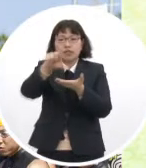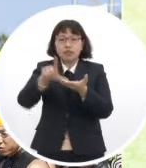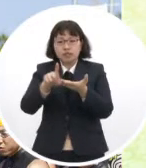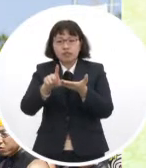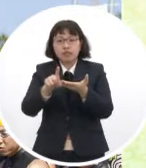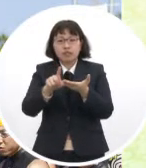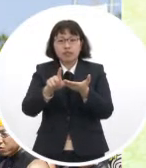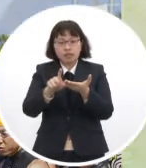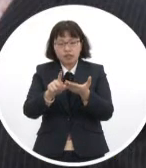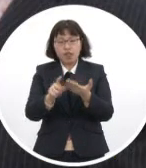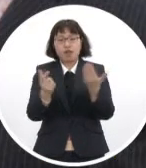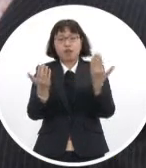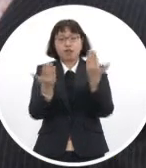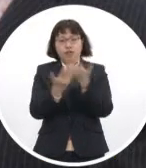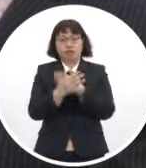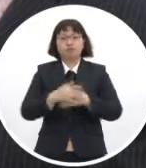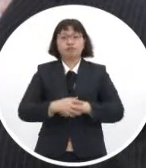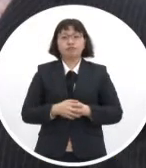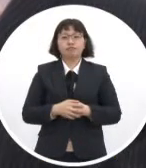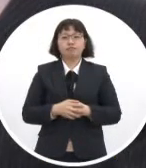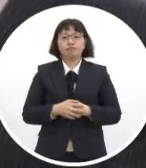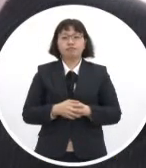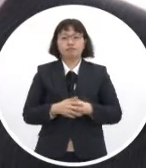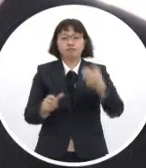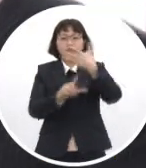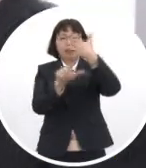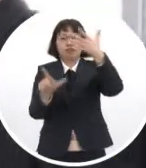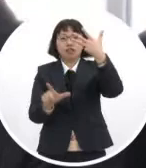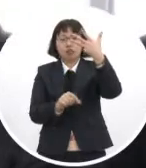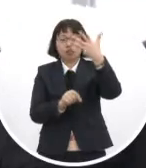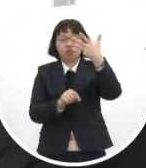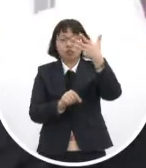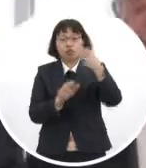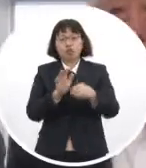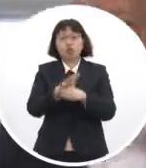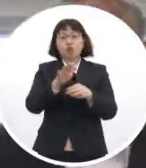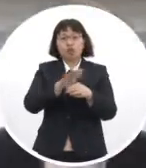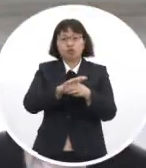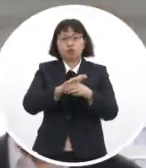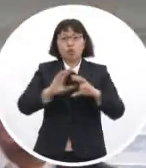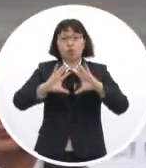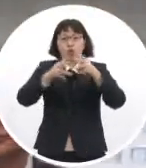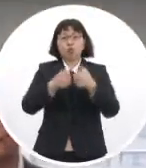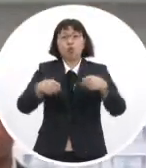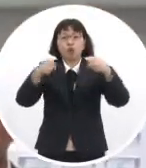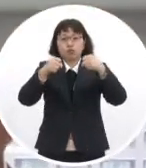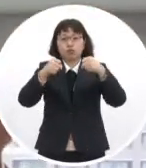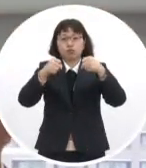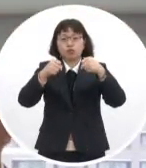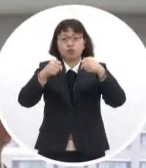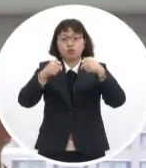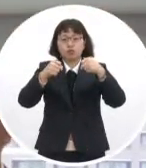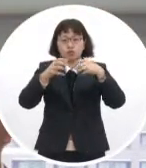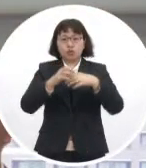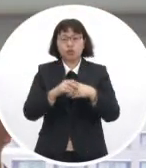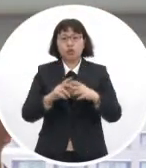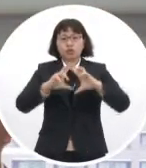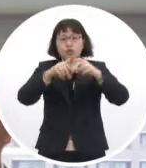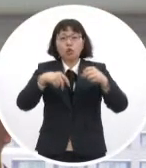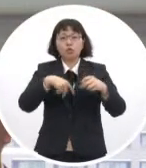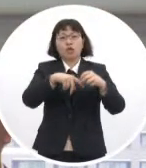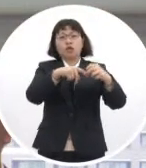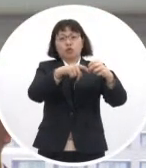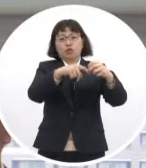にも。8月 FIFA フットサルワールドカップ2020の招致を日本サッカー協会に要請